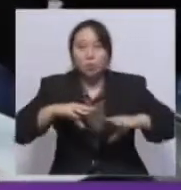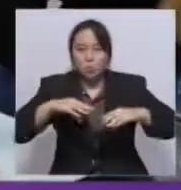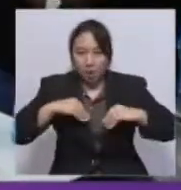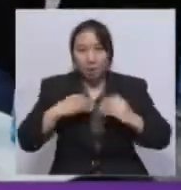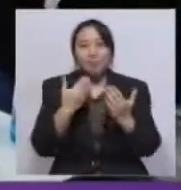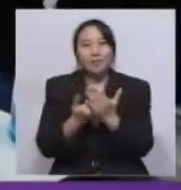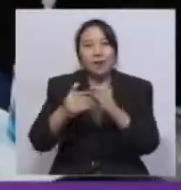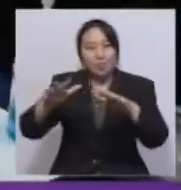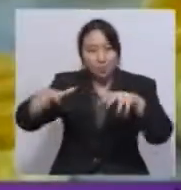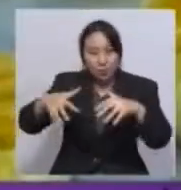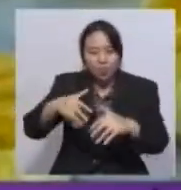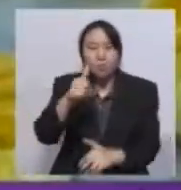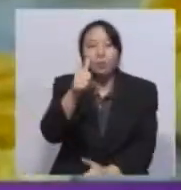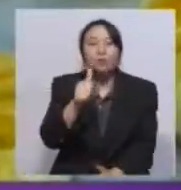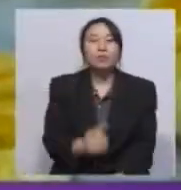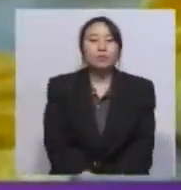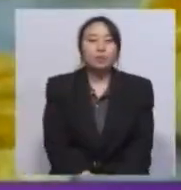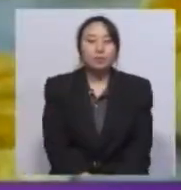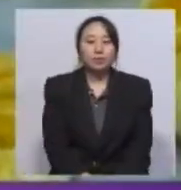รายได้ให้กับชุมชน